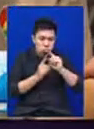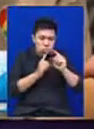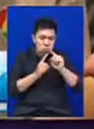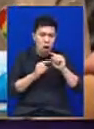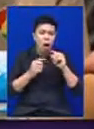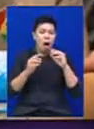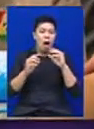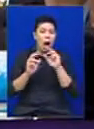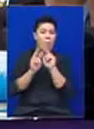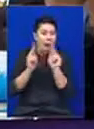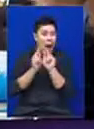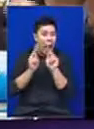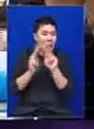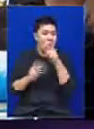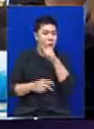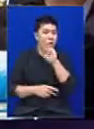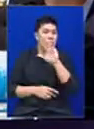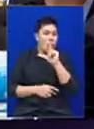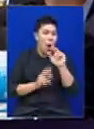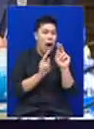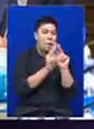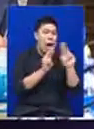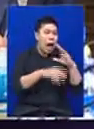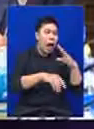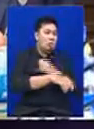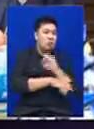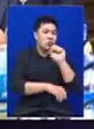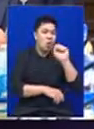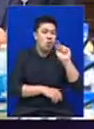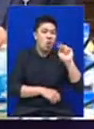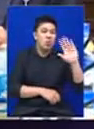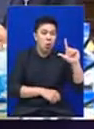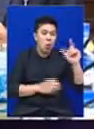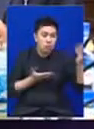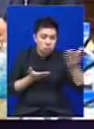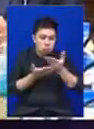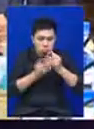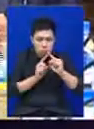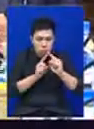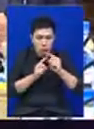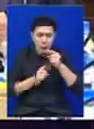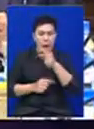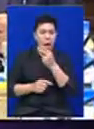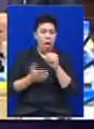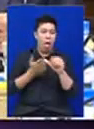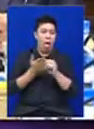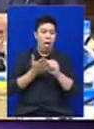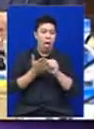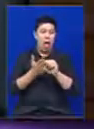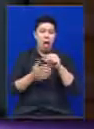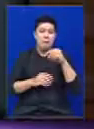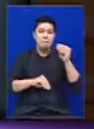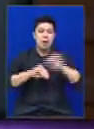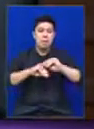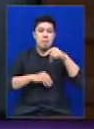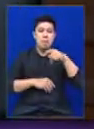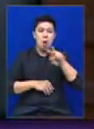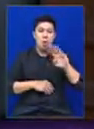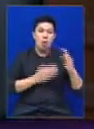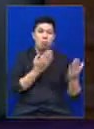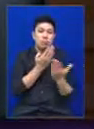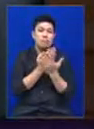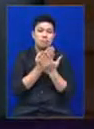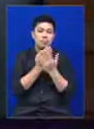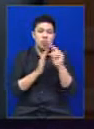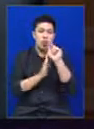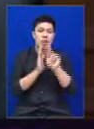กรรมการปปช.กับกรรมาธิการการเมืองสภานิติบัญญัติแห่งชาติติดตามความคืบหน้าการแก้ไขเพิ่มเติมพระราชบัญญัติประกอบรัฐธรรมนูญว่าด้วยการป